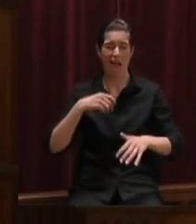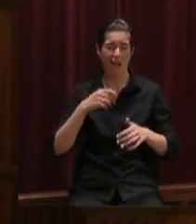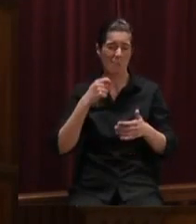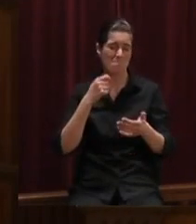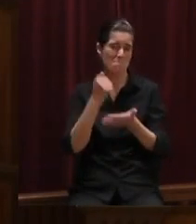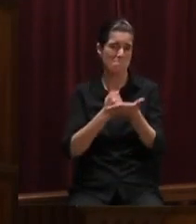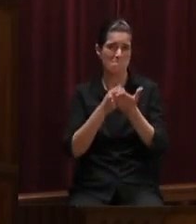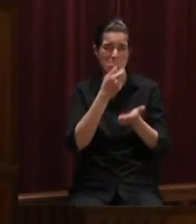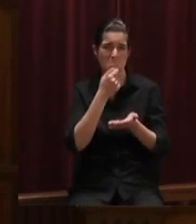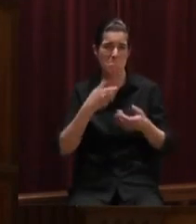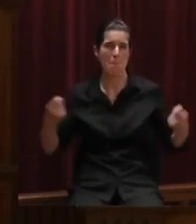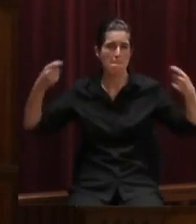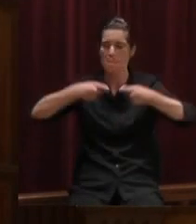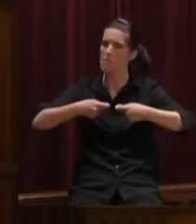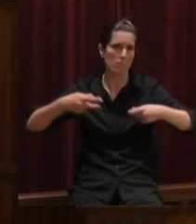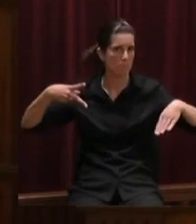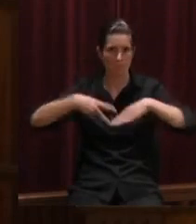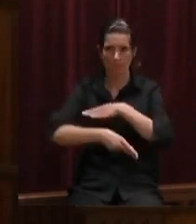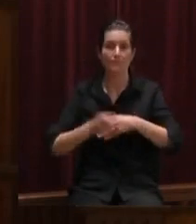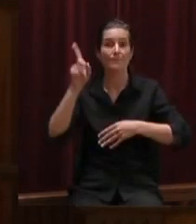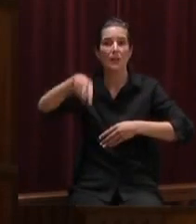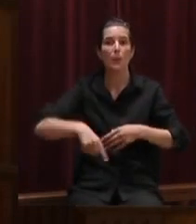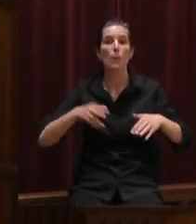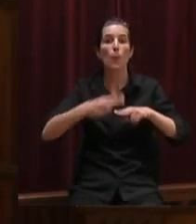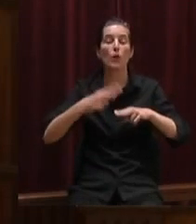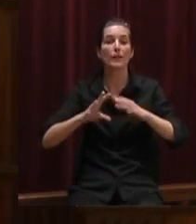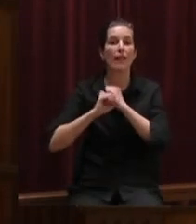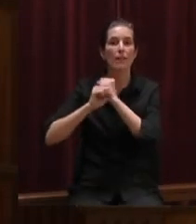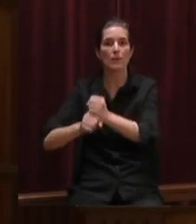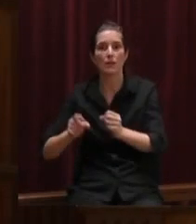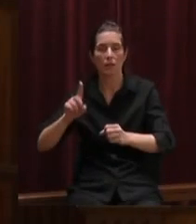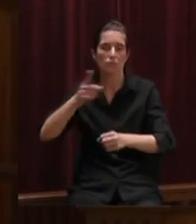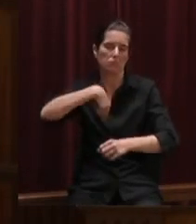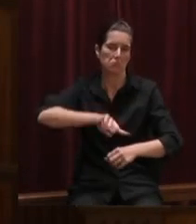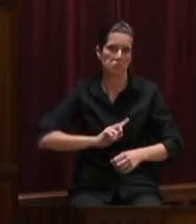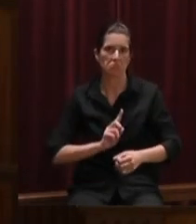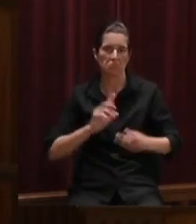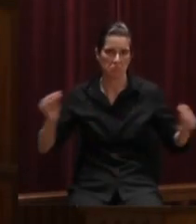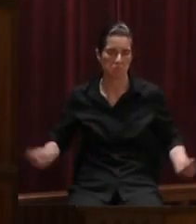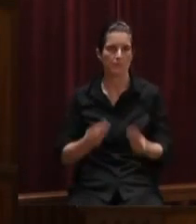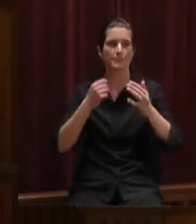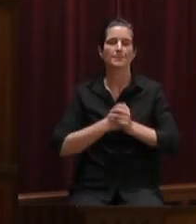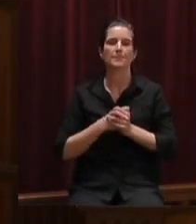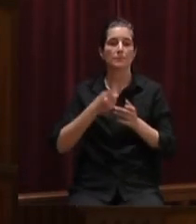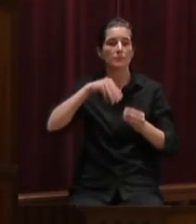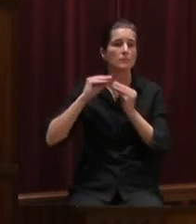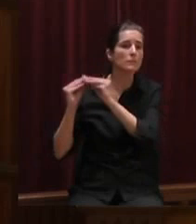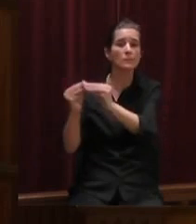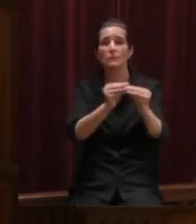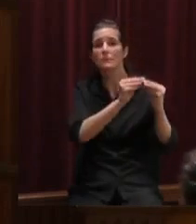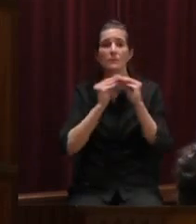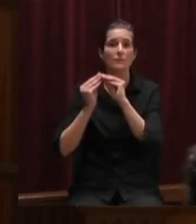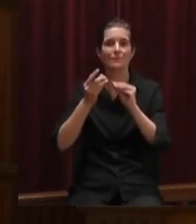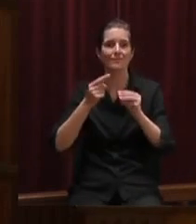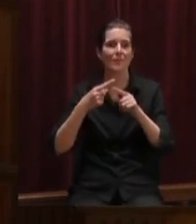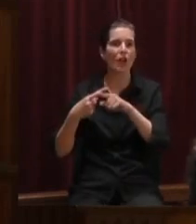reactivat les polítiques de dependència. Des del màxim consens, també hem aprovat lleis que enforteixen la nostra convivència, com